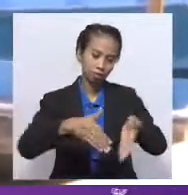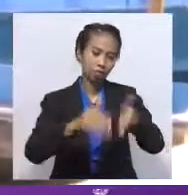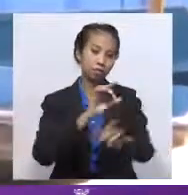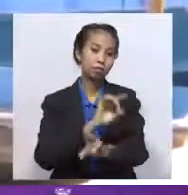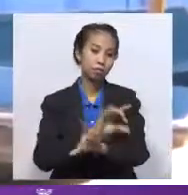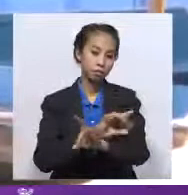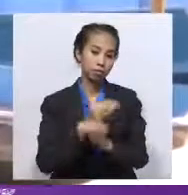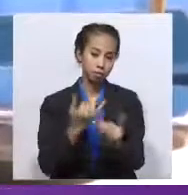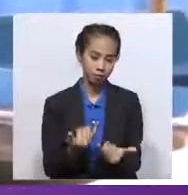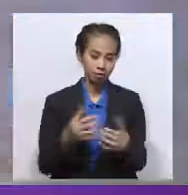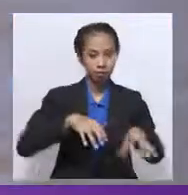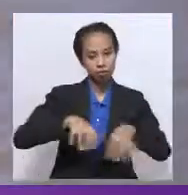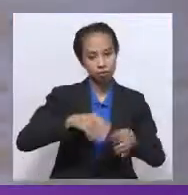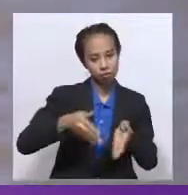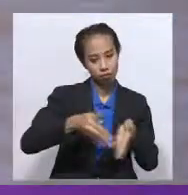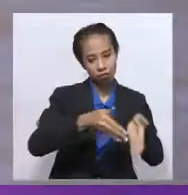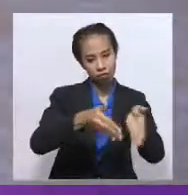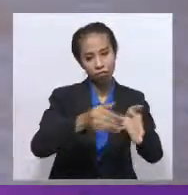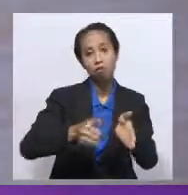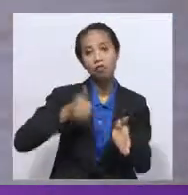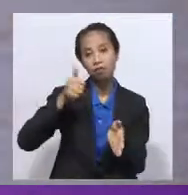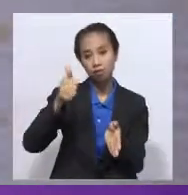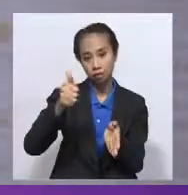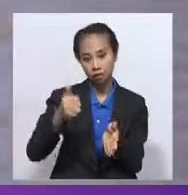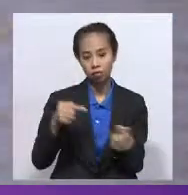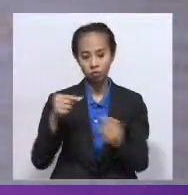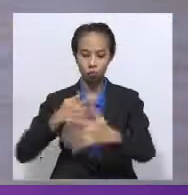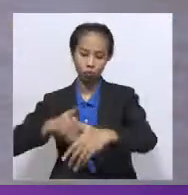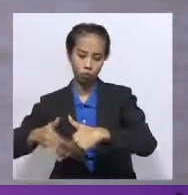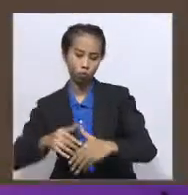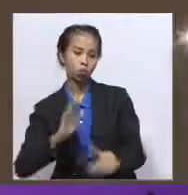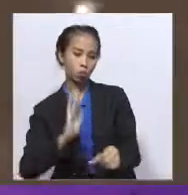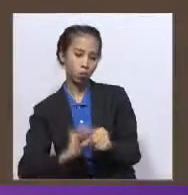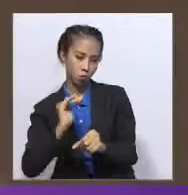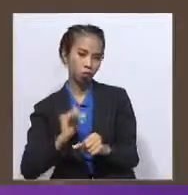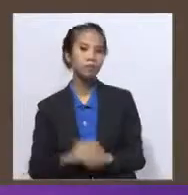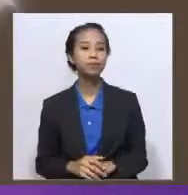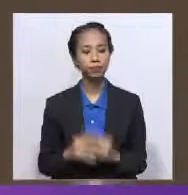ให้เกิดระบบการจัดจ่ายน้ำที่มั่นคงรองรับความต้องการของประชาชนในทุกด้